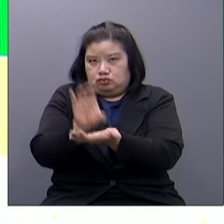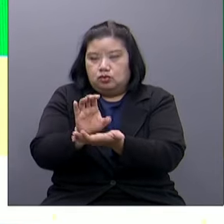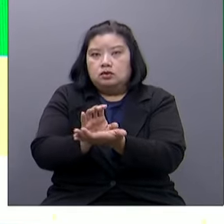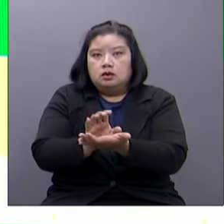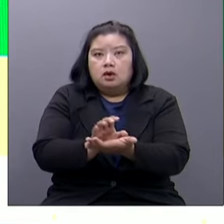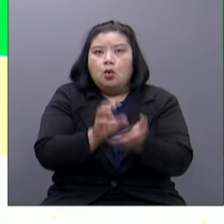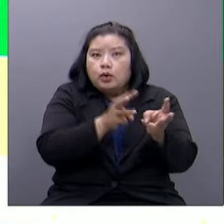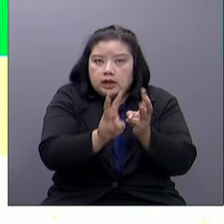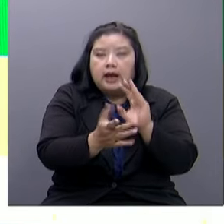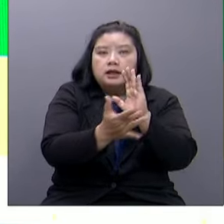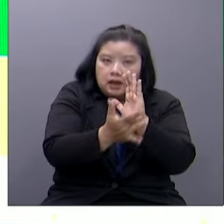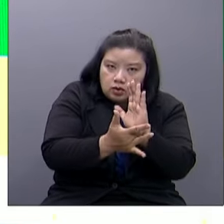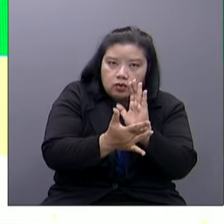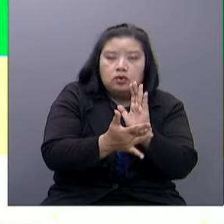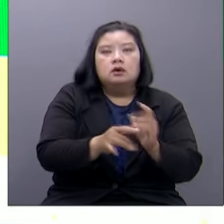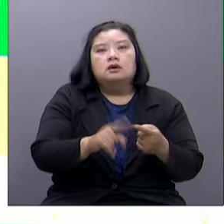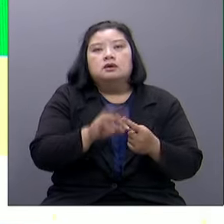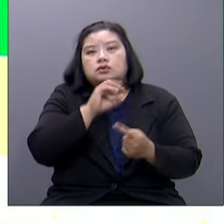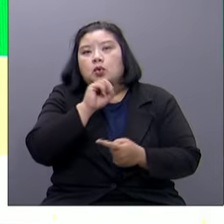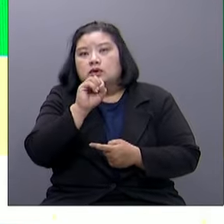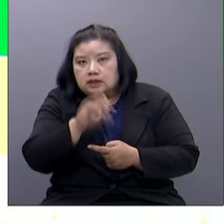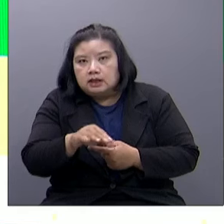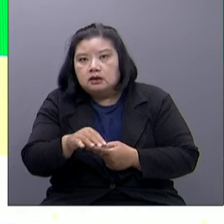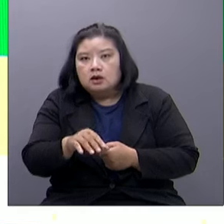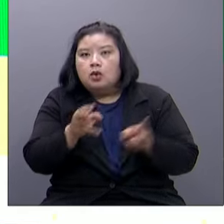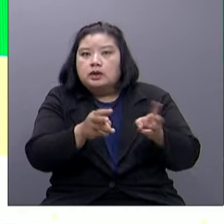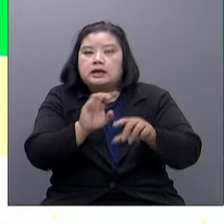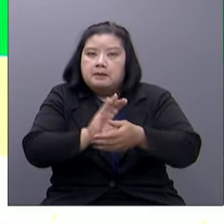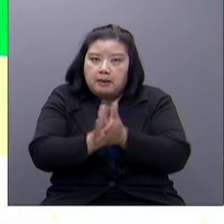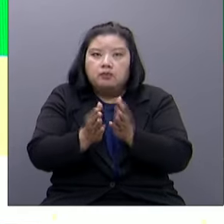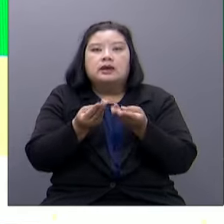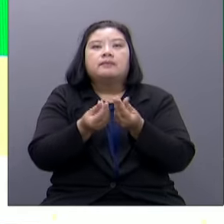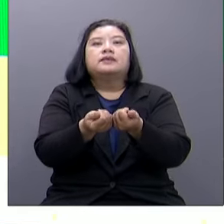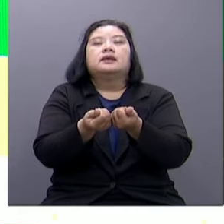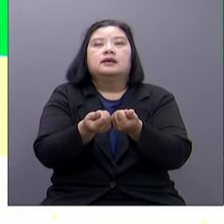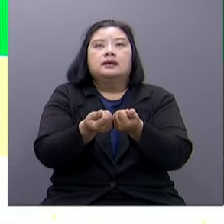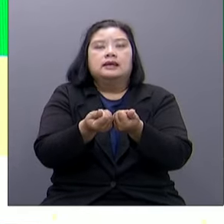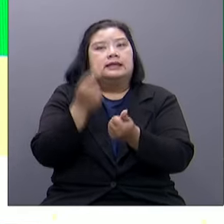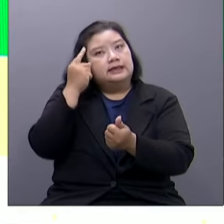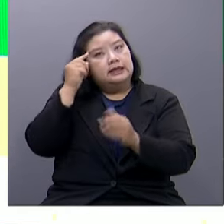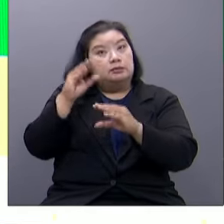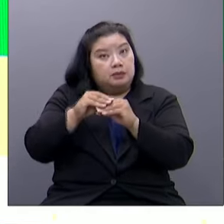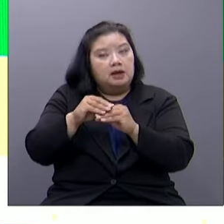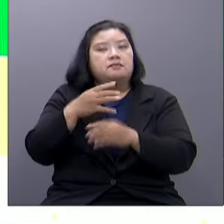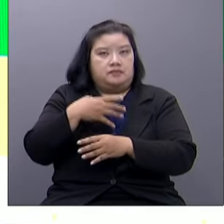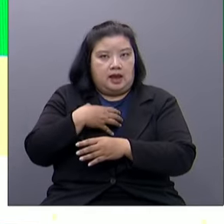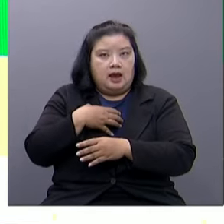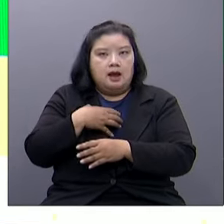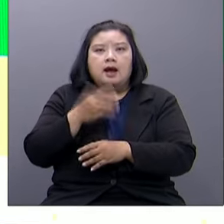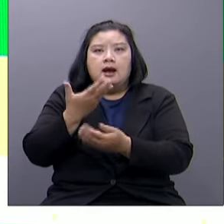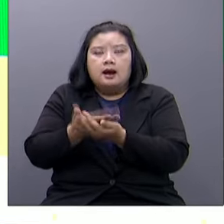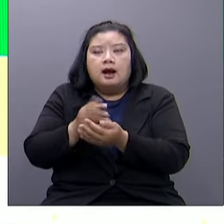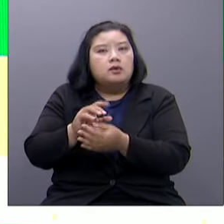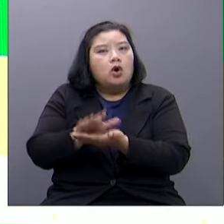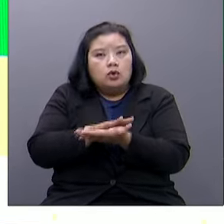เศษอาหารหรือว่าขยะอินทรีย์มาทำเป็นวัสดุปรับปรุงดินรวมไปถึงแนวคิดในการทำธนาคารขยะเพื่อสร้างมูล